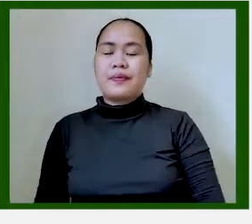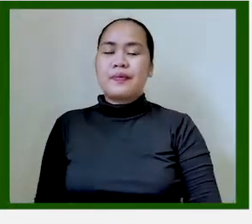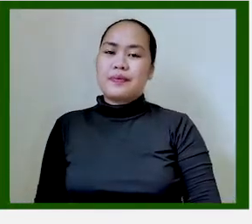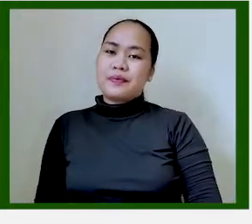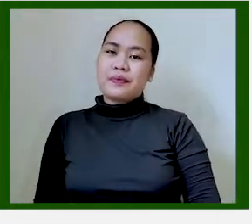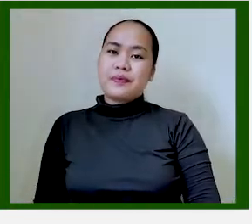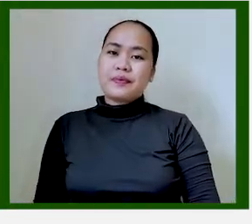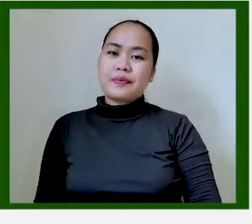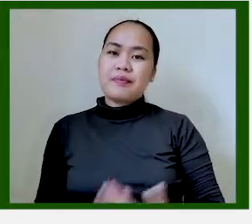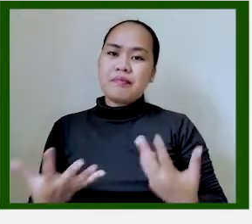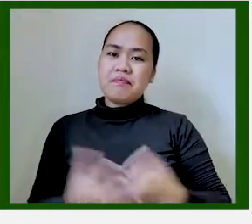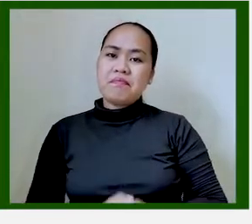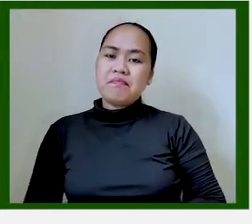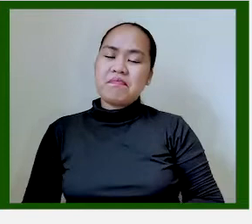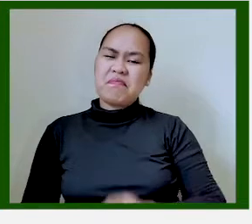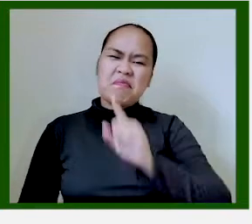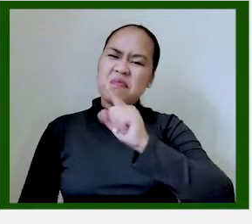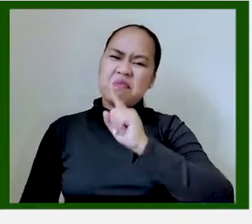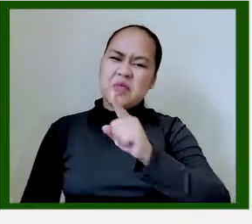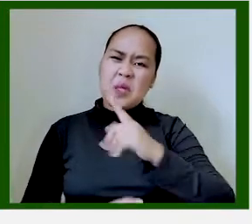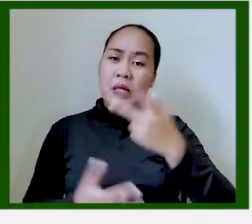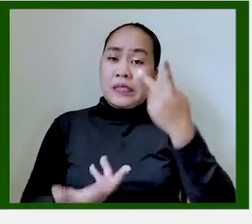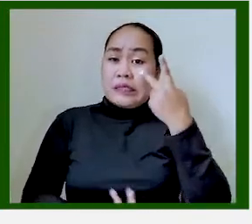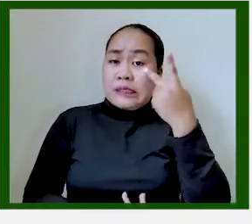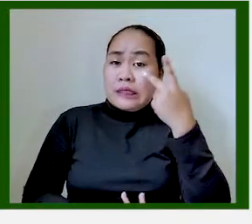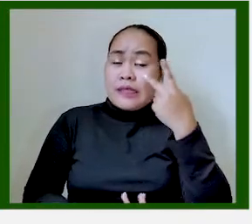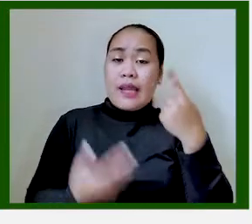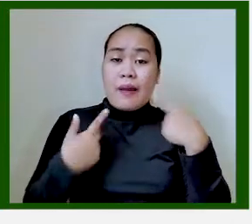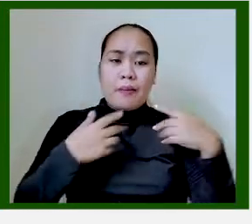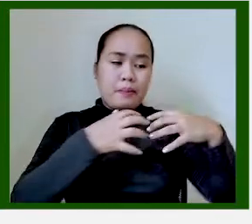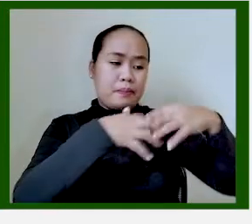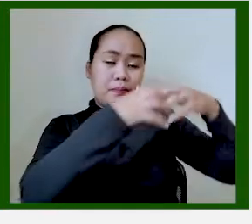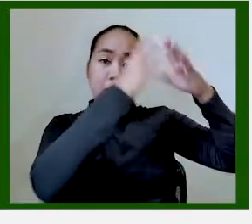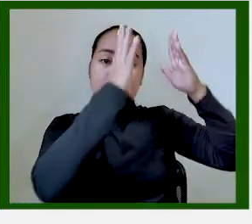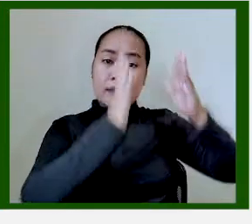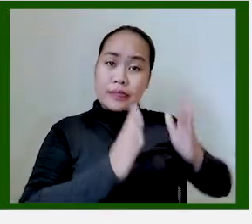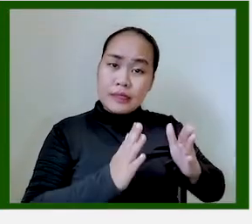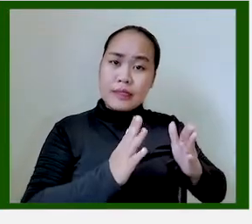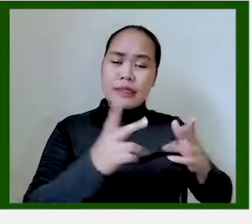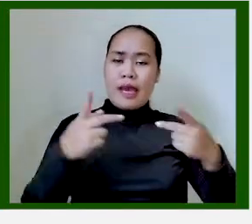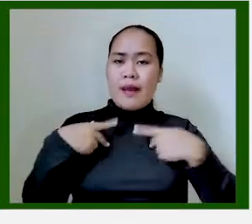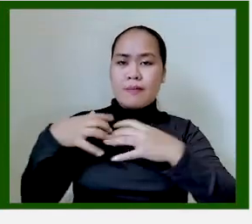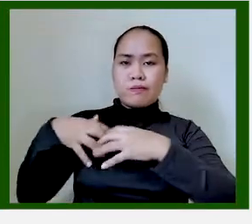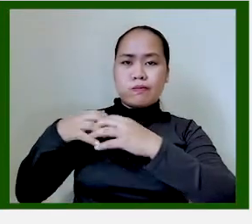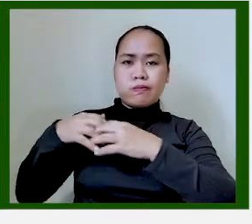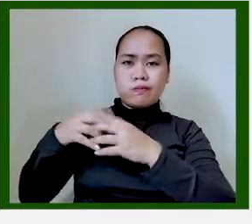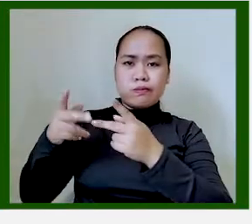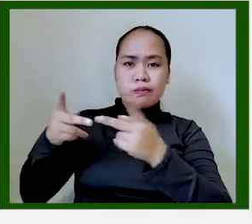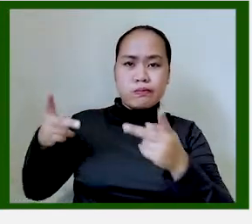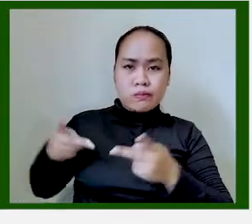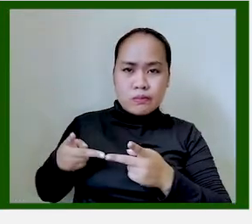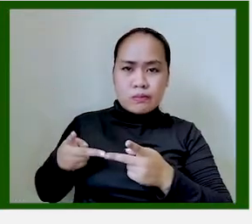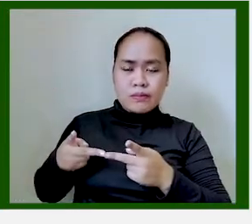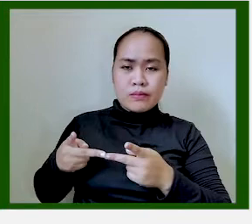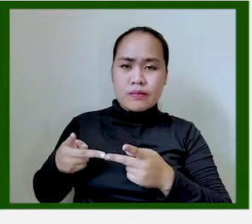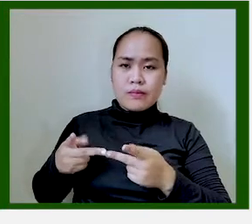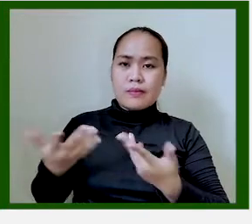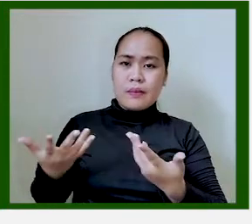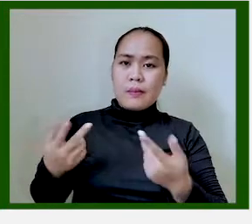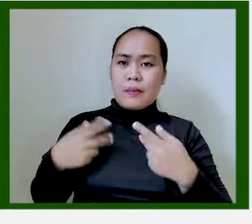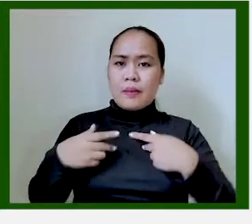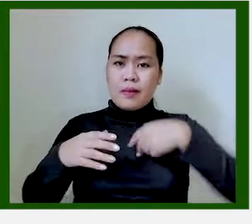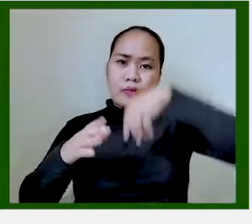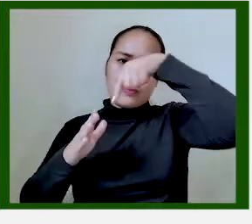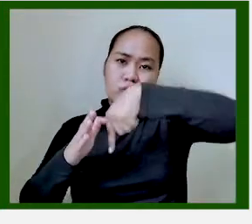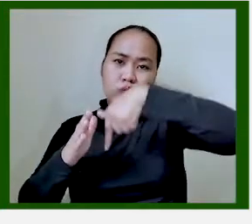Siyempre, bagamat makikita naman natin may buildings doon, no, may construction doon, na construction area na